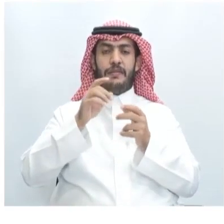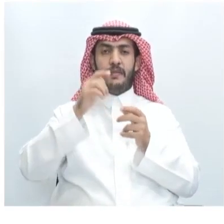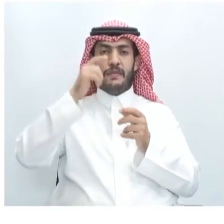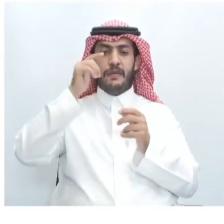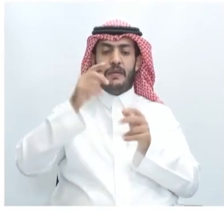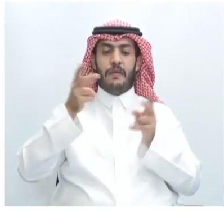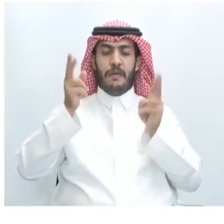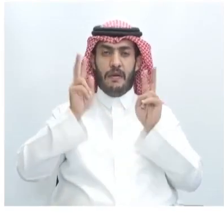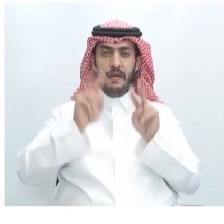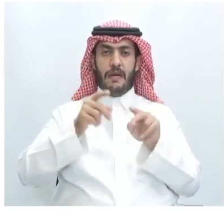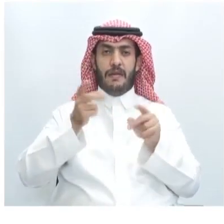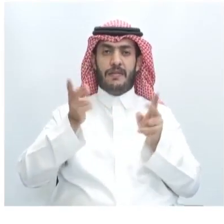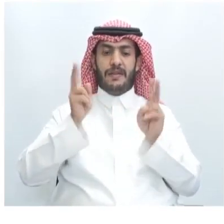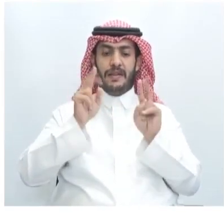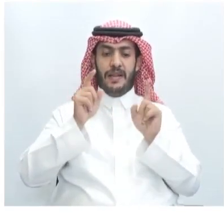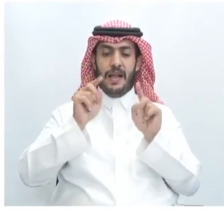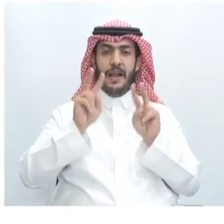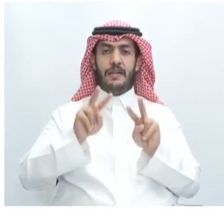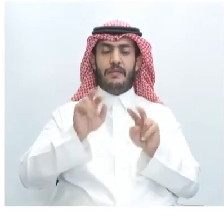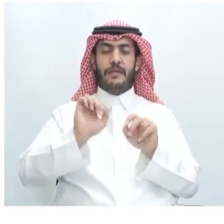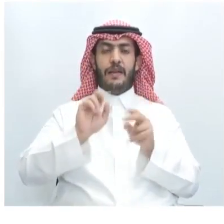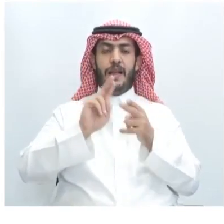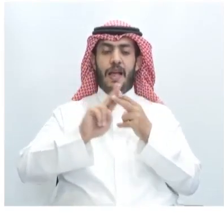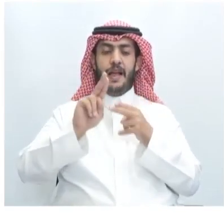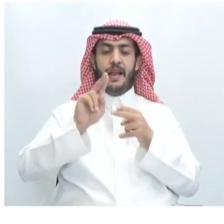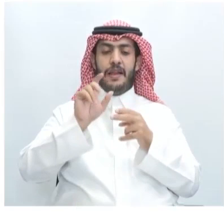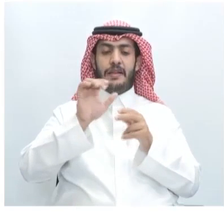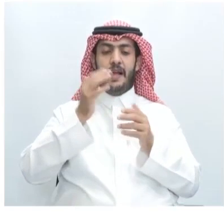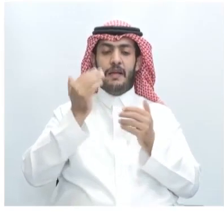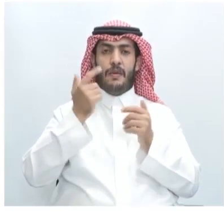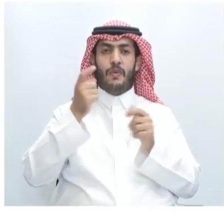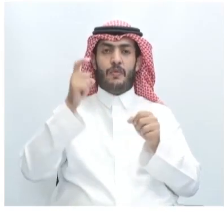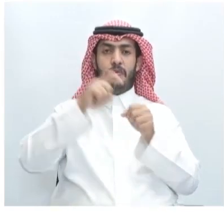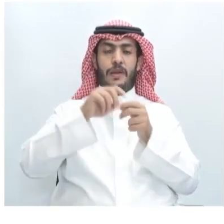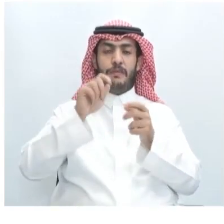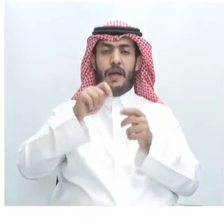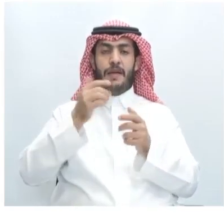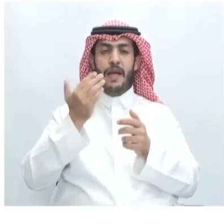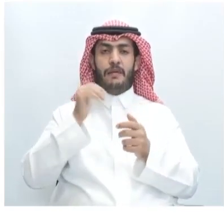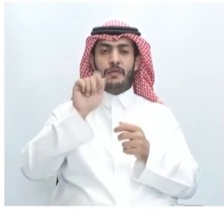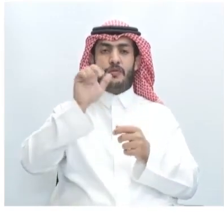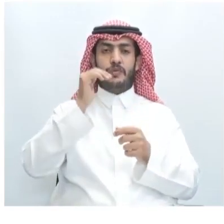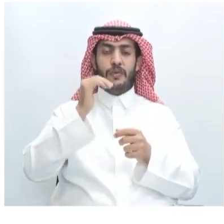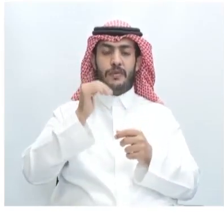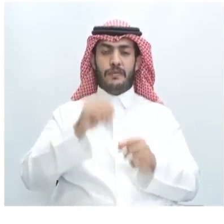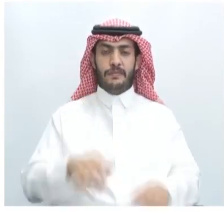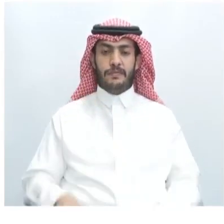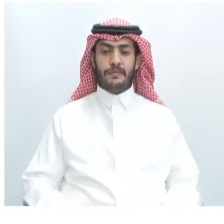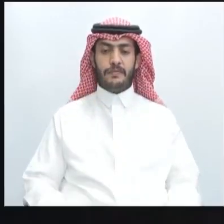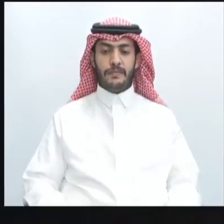موجودا في حتى عصر الحالي الحل النزاعات قبل الوصول للمحكمه فاذا